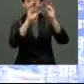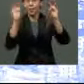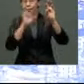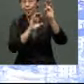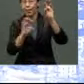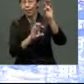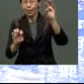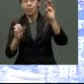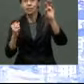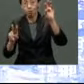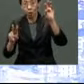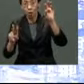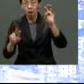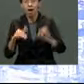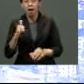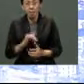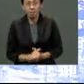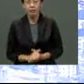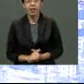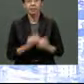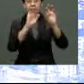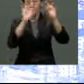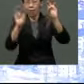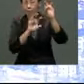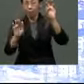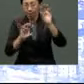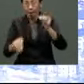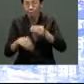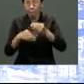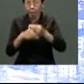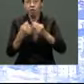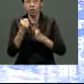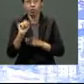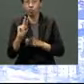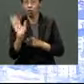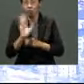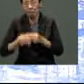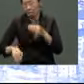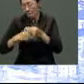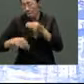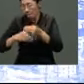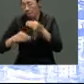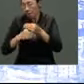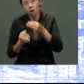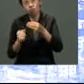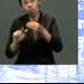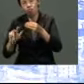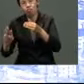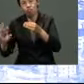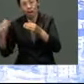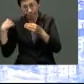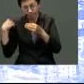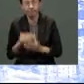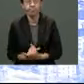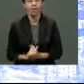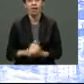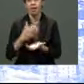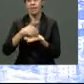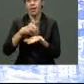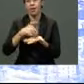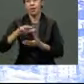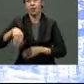กรรมตอนนี้เขาบอกว่า plus แล้วครับมันจะมีบวกขึ้นมาอีกก็จะนำสิ่งต่างๆเหล่านั้นมารายงานท่านผู้